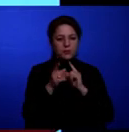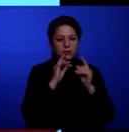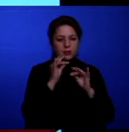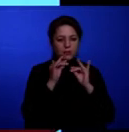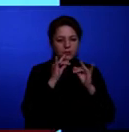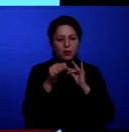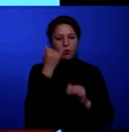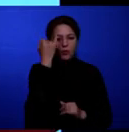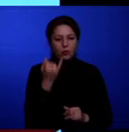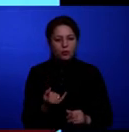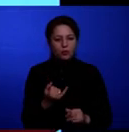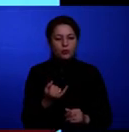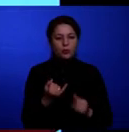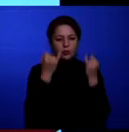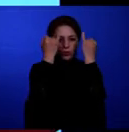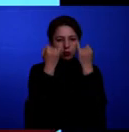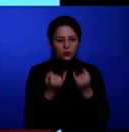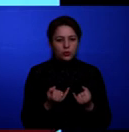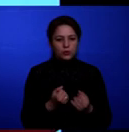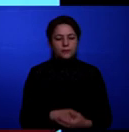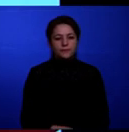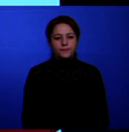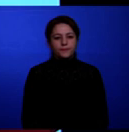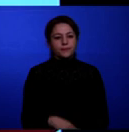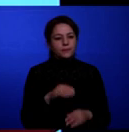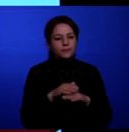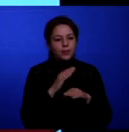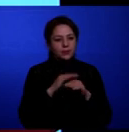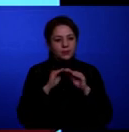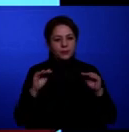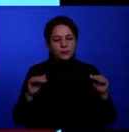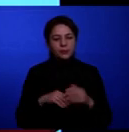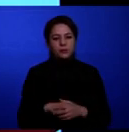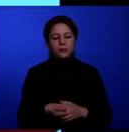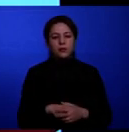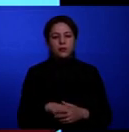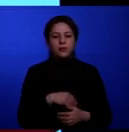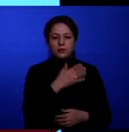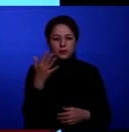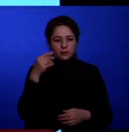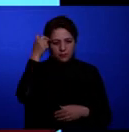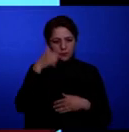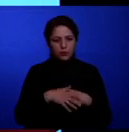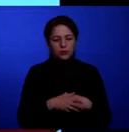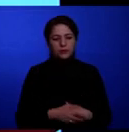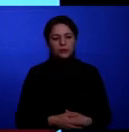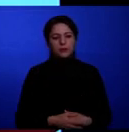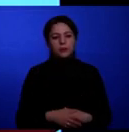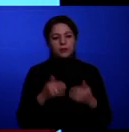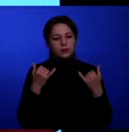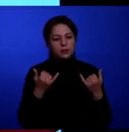худой тощий молодцы ребятки наверное вы все поняли теперь